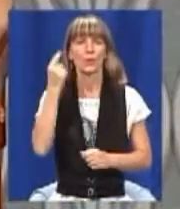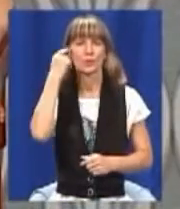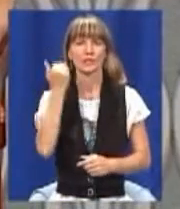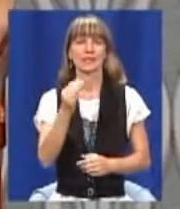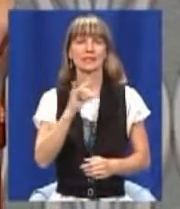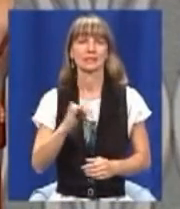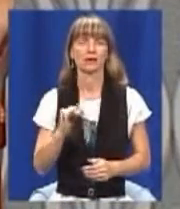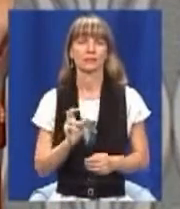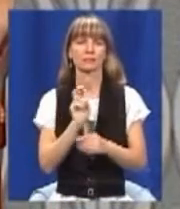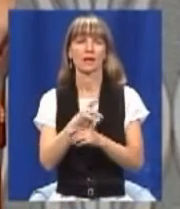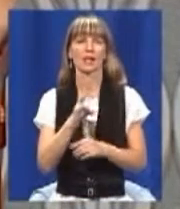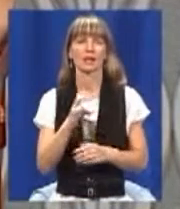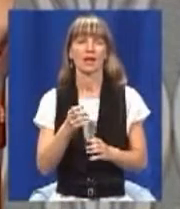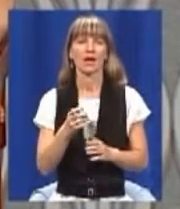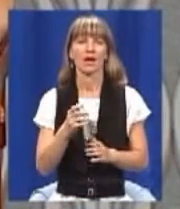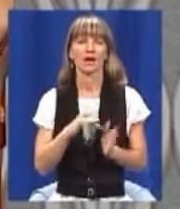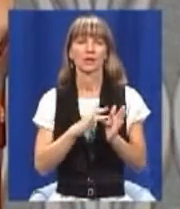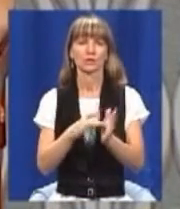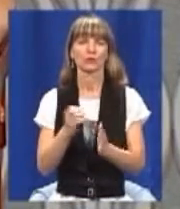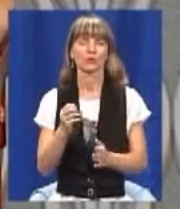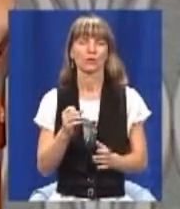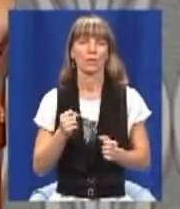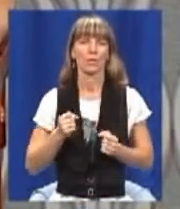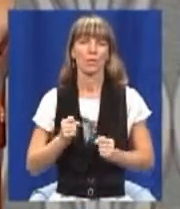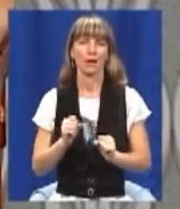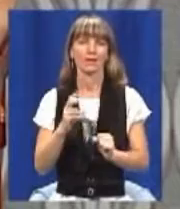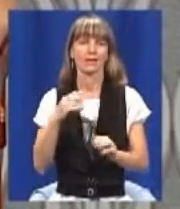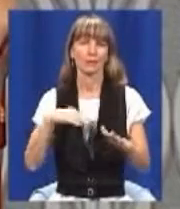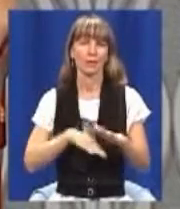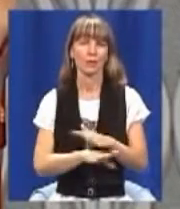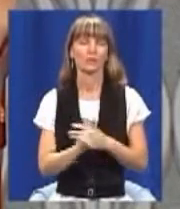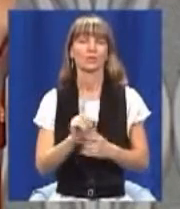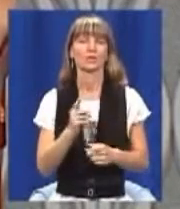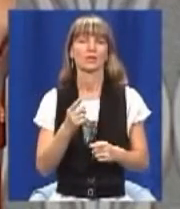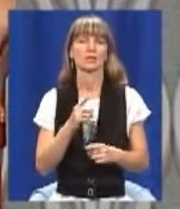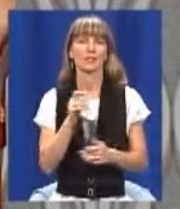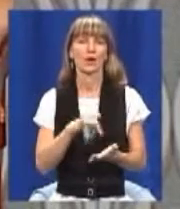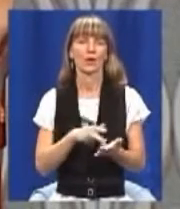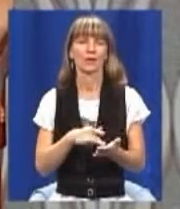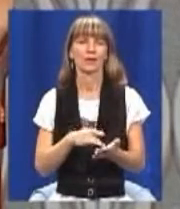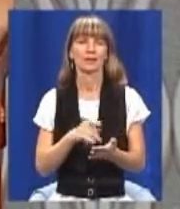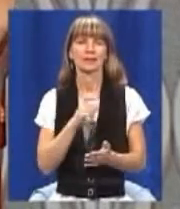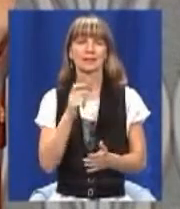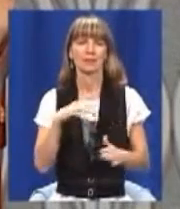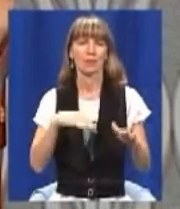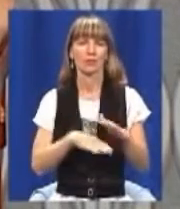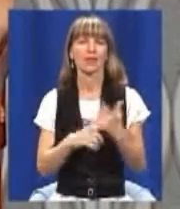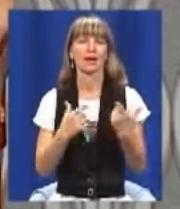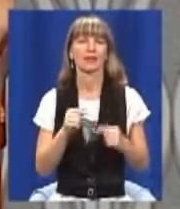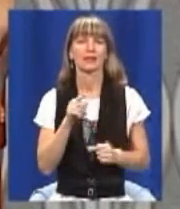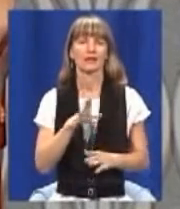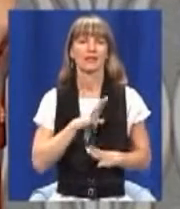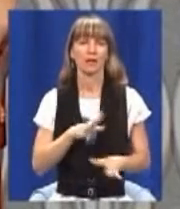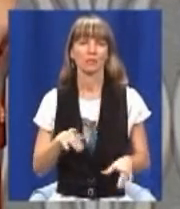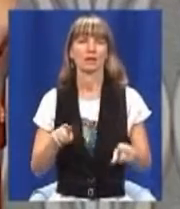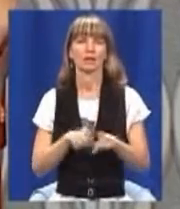історію, сходити на екскурсію обов'язково, а ще й покататися на метрополітені. Тому що що то за місто з метрополітеном, де ти не катався. Насправді так воно завжди